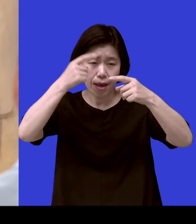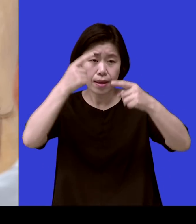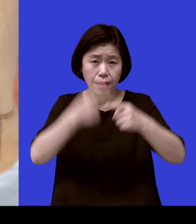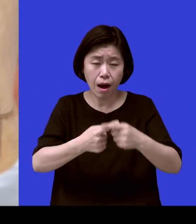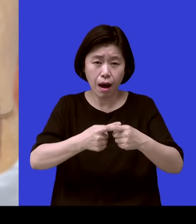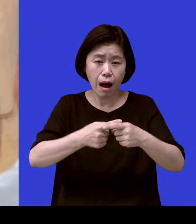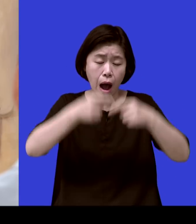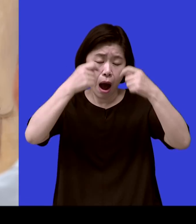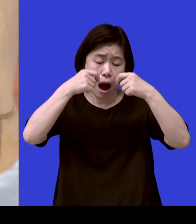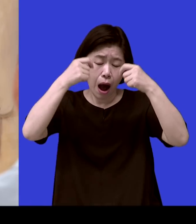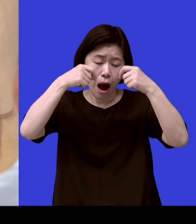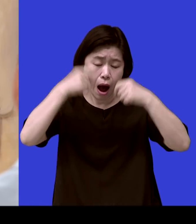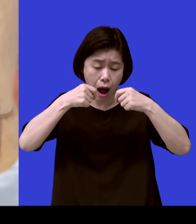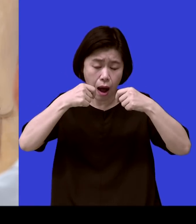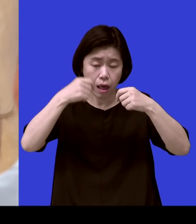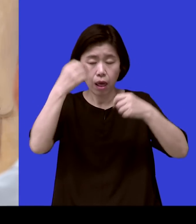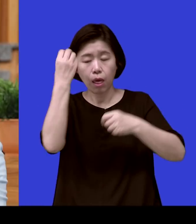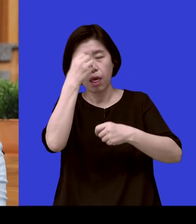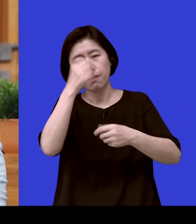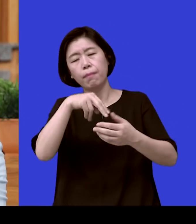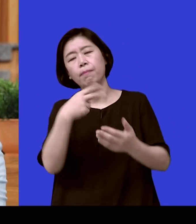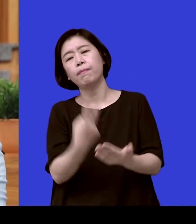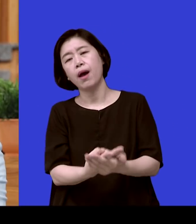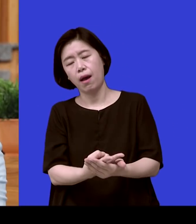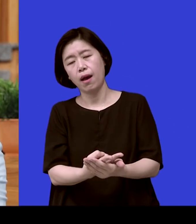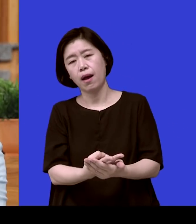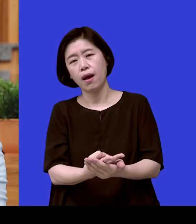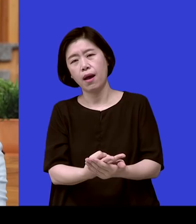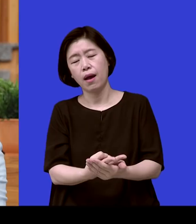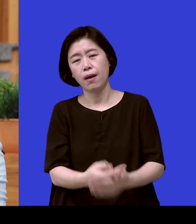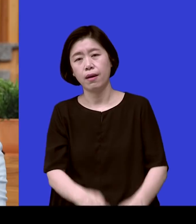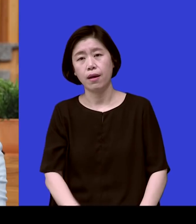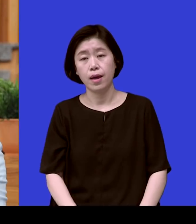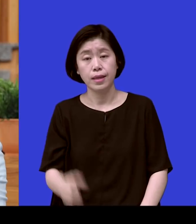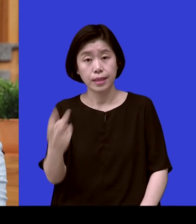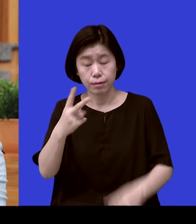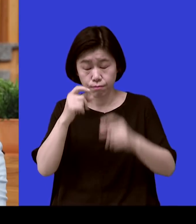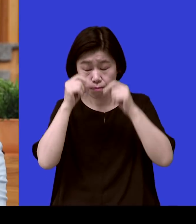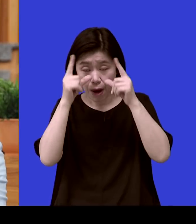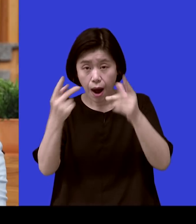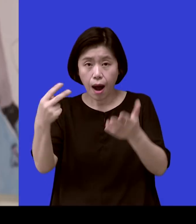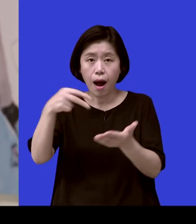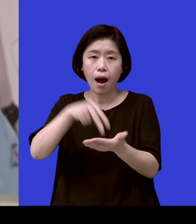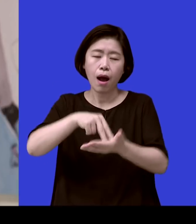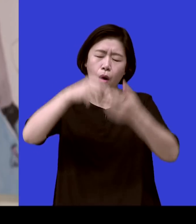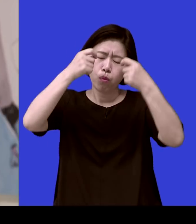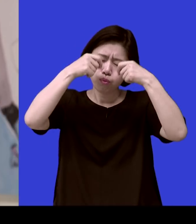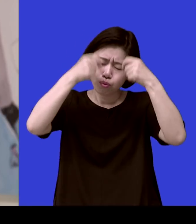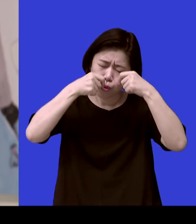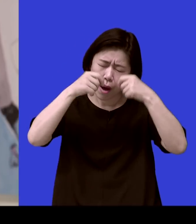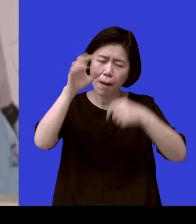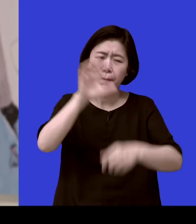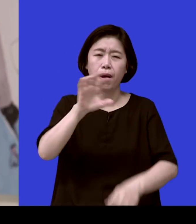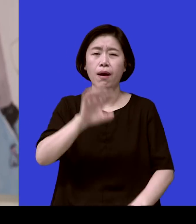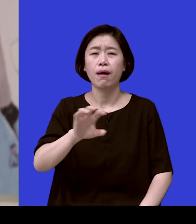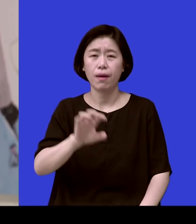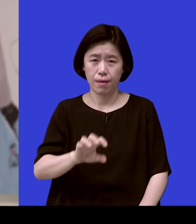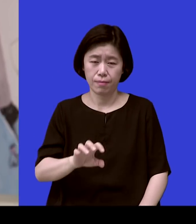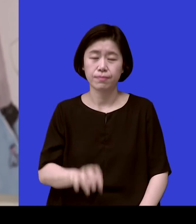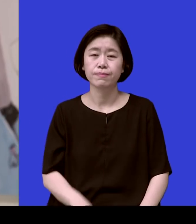이제 하루에도 몇십 번씩 기절을 하고 또 깨어나면 다시 울다가 또